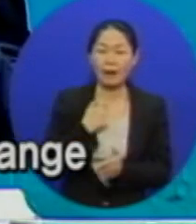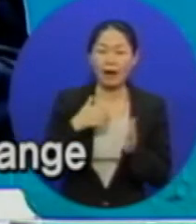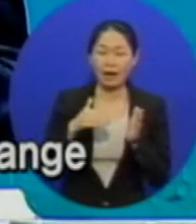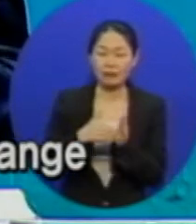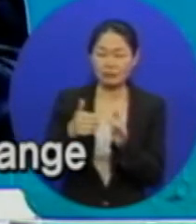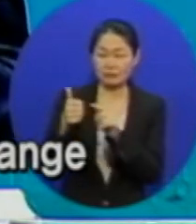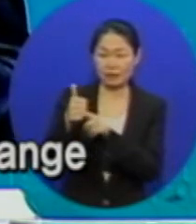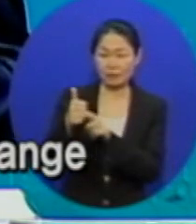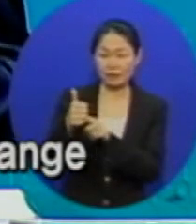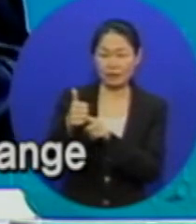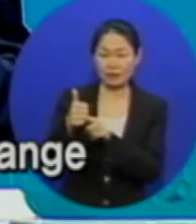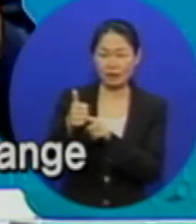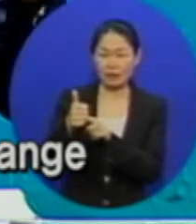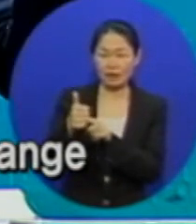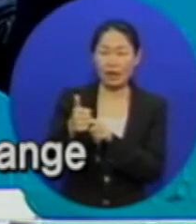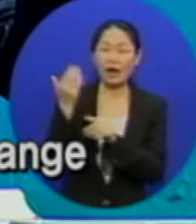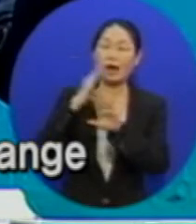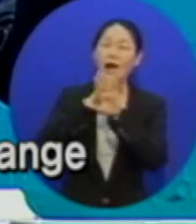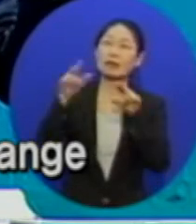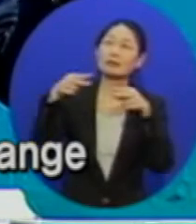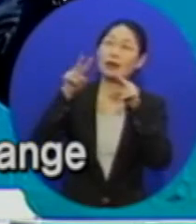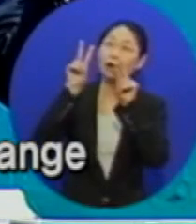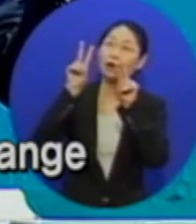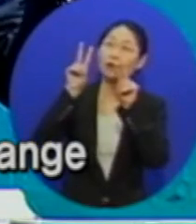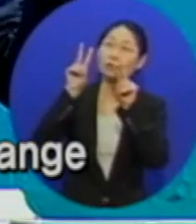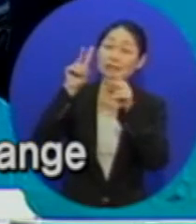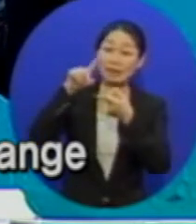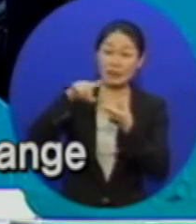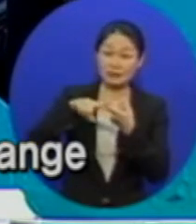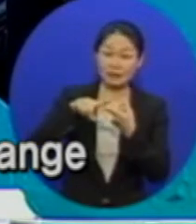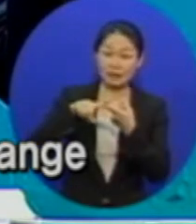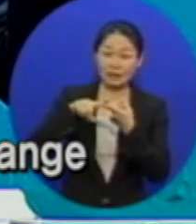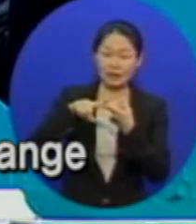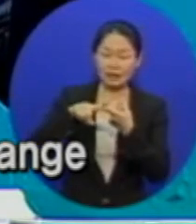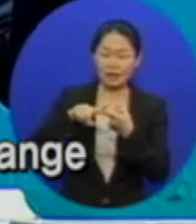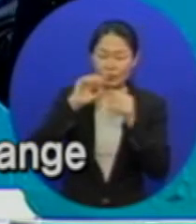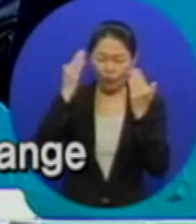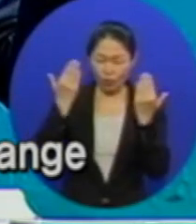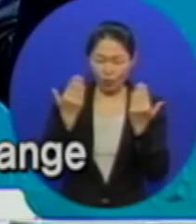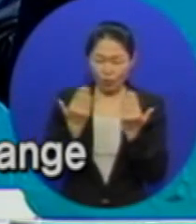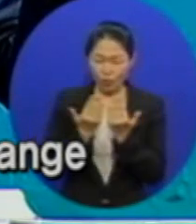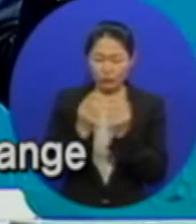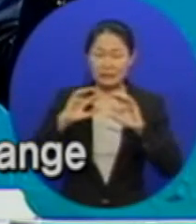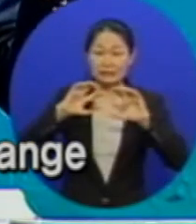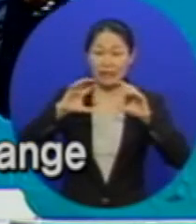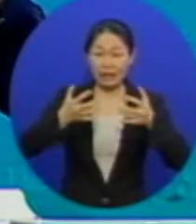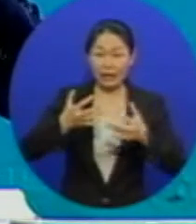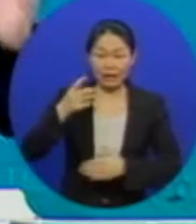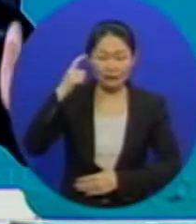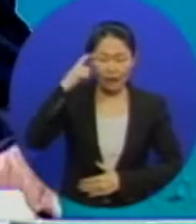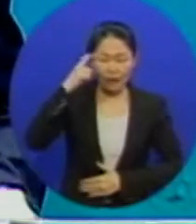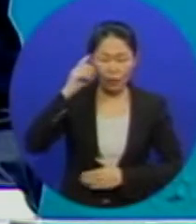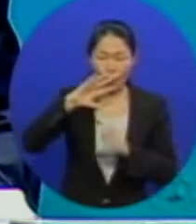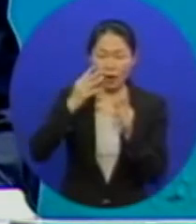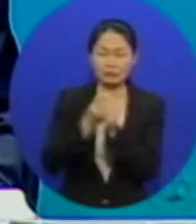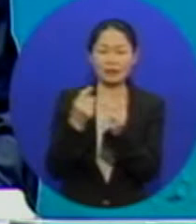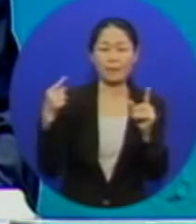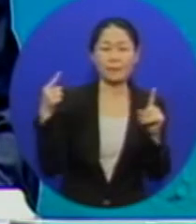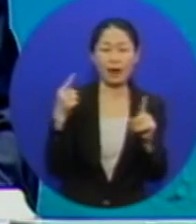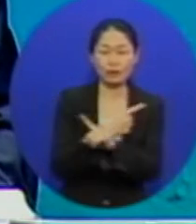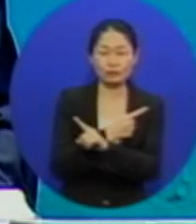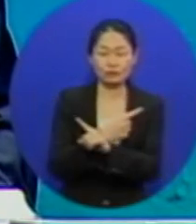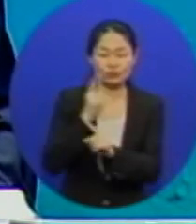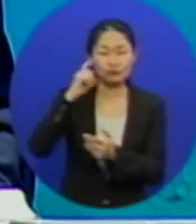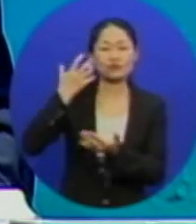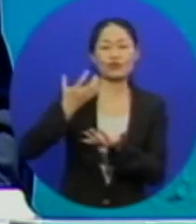사람에게 하늘을 보는 것이 에 그의 얻은 세계관 생각을 완전히 뒤바꿔 놓는 충격이